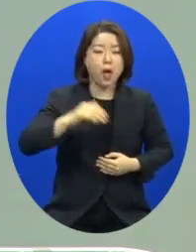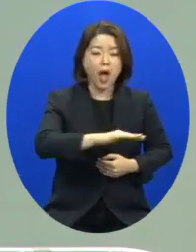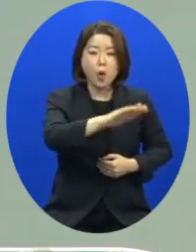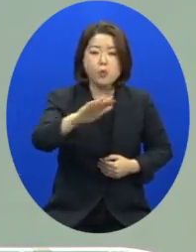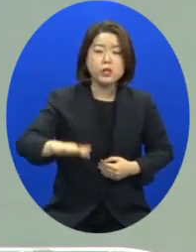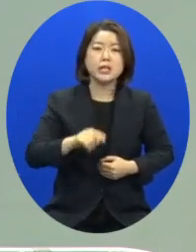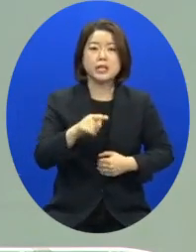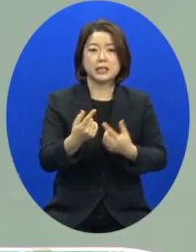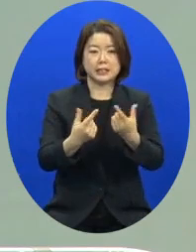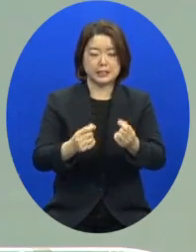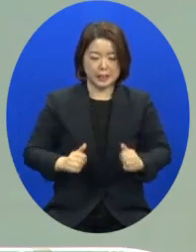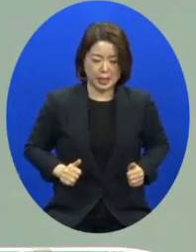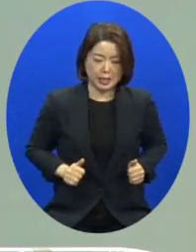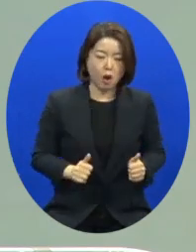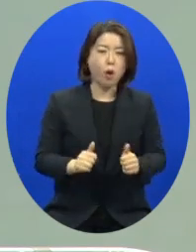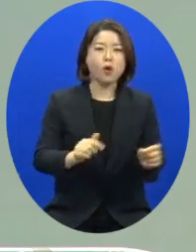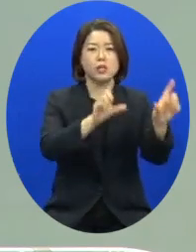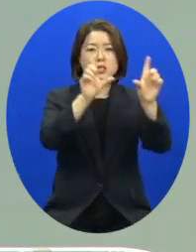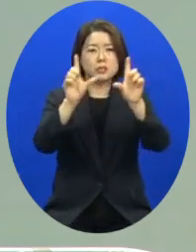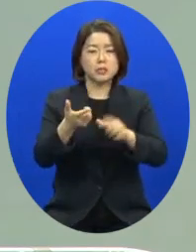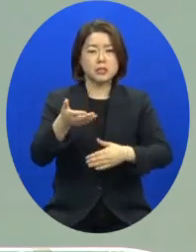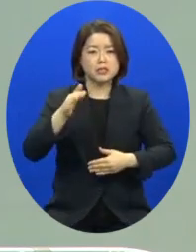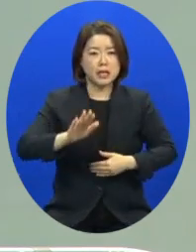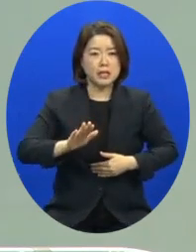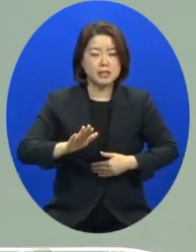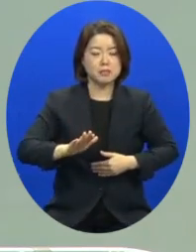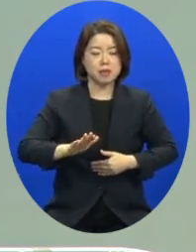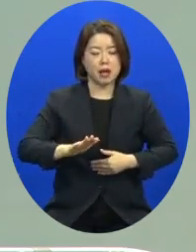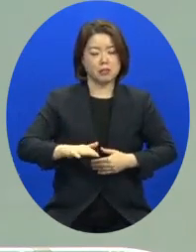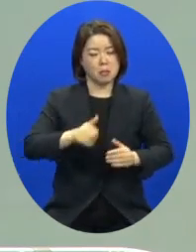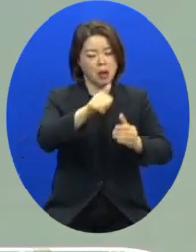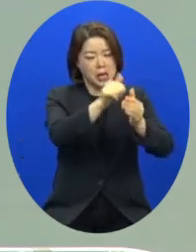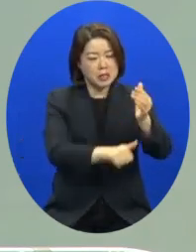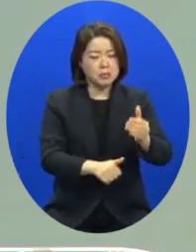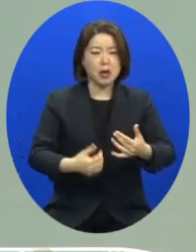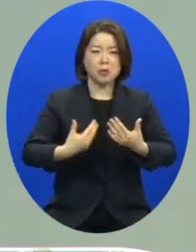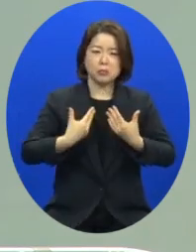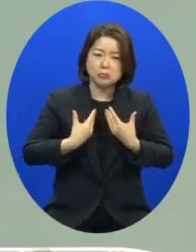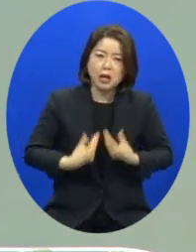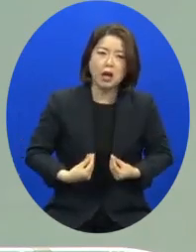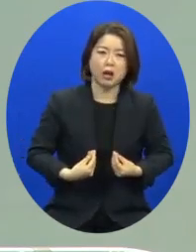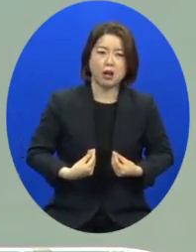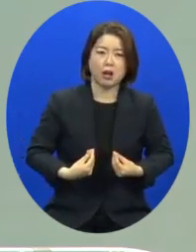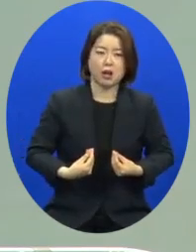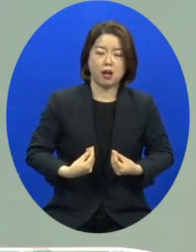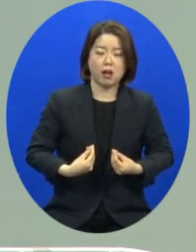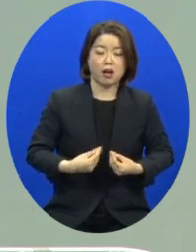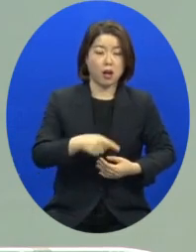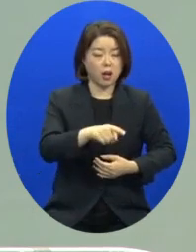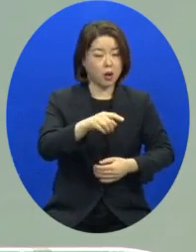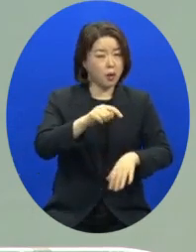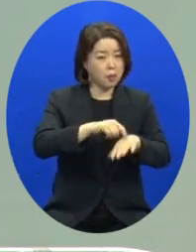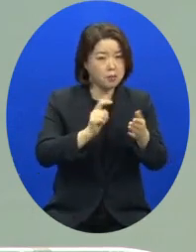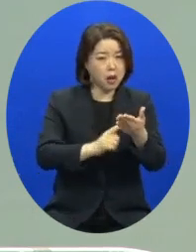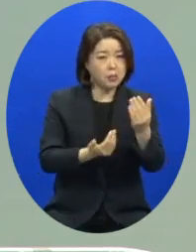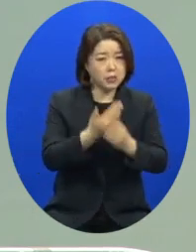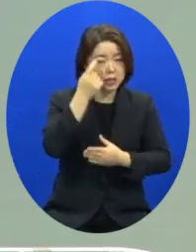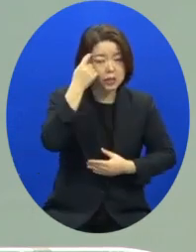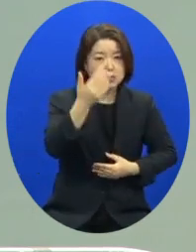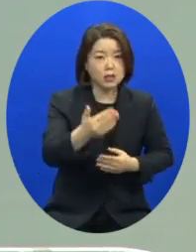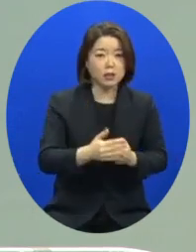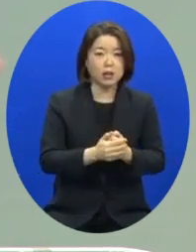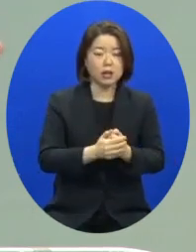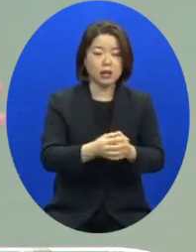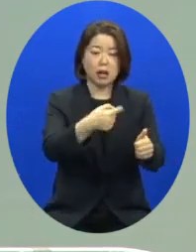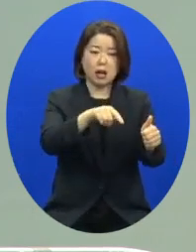그렇게 열심히 사는데도 실패하고 좌절하고 실망하고 낙심합니까?